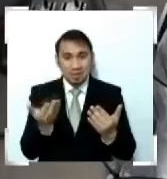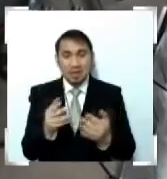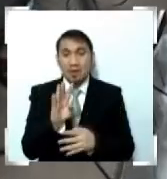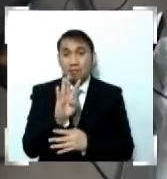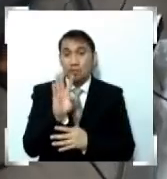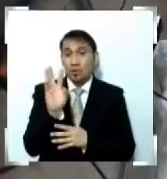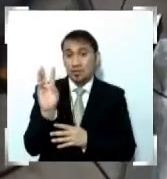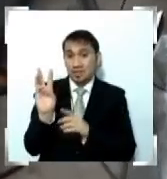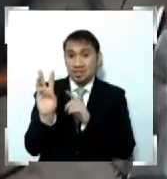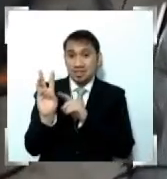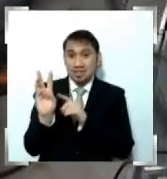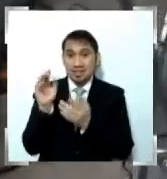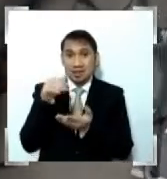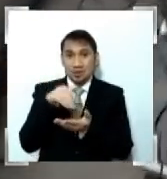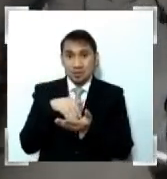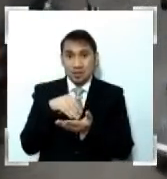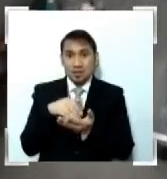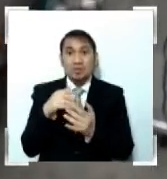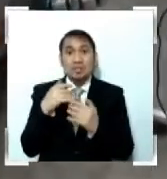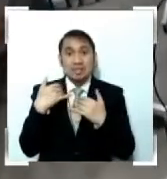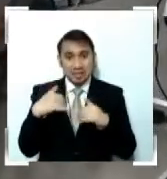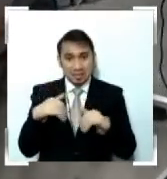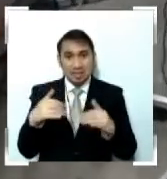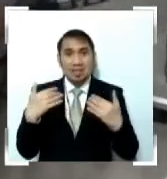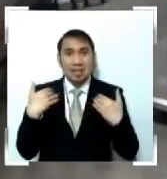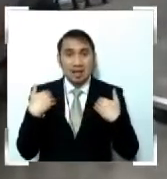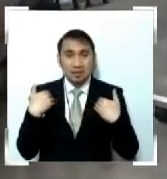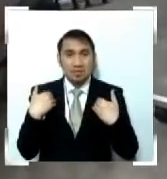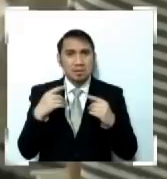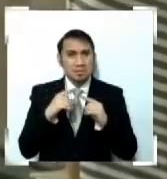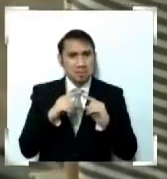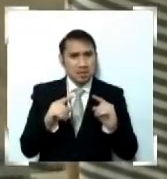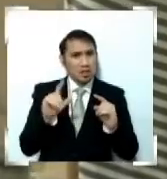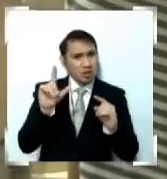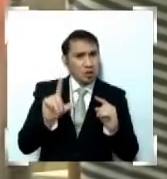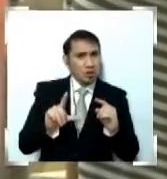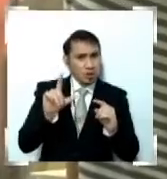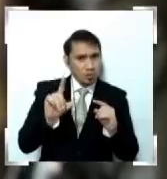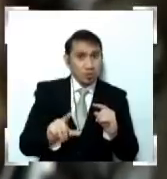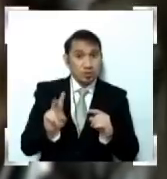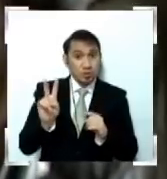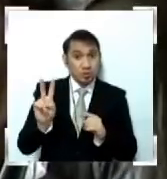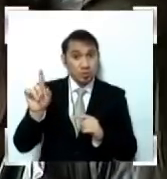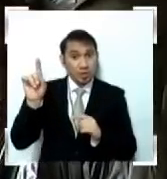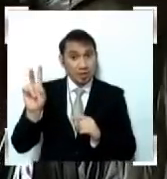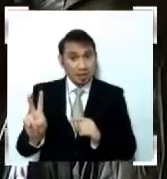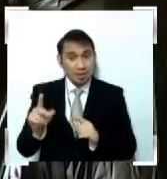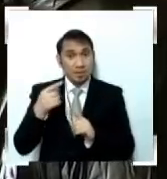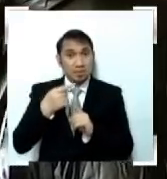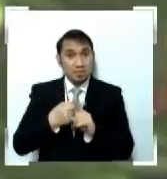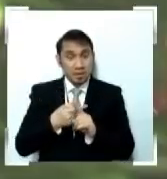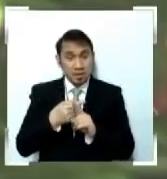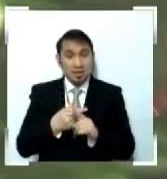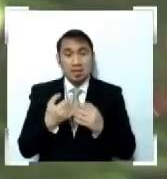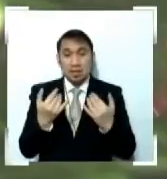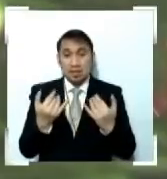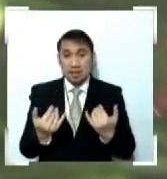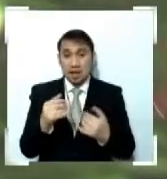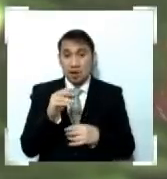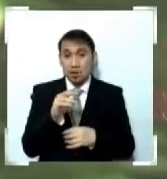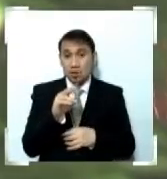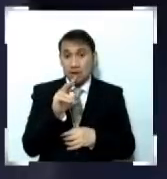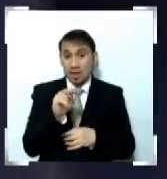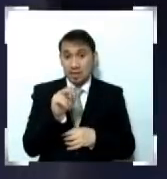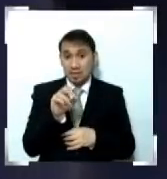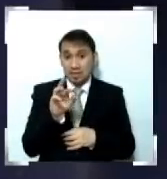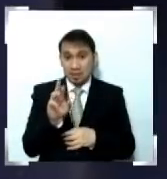active cases, pinakamababa sa 2 kalahating buwan. Sa Metro Manila, malaki na rin ang ibinaba ng mga bagong kaso